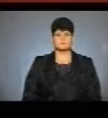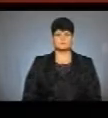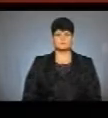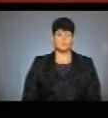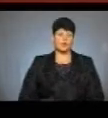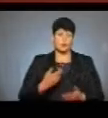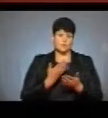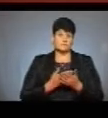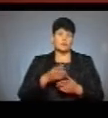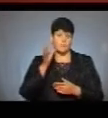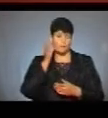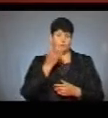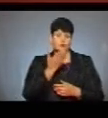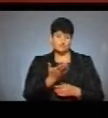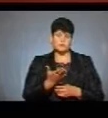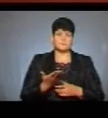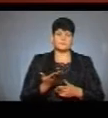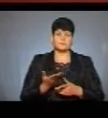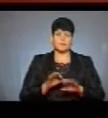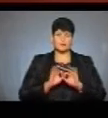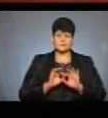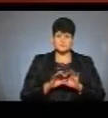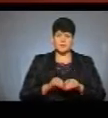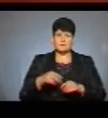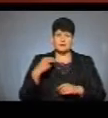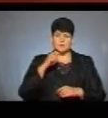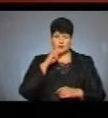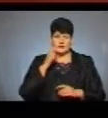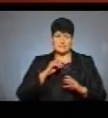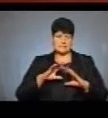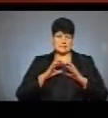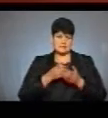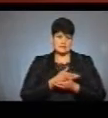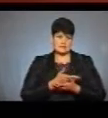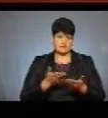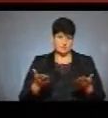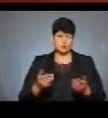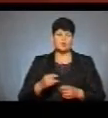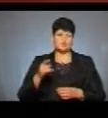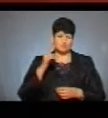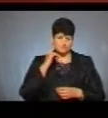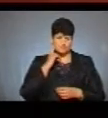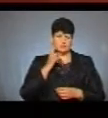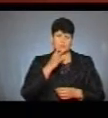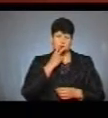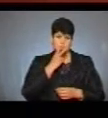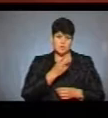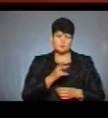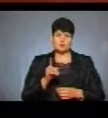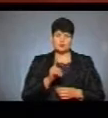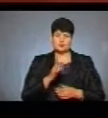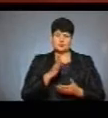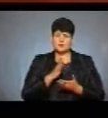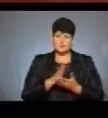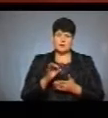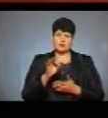Ну, ось ми почули меседж президента України світовій спільноті. Ну, і чути, так, і ми бачимо, що йдеться про